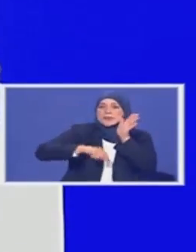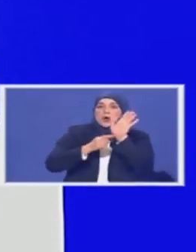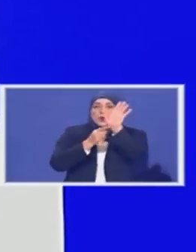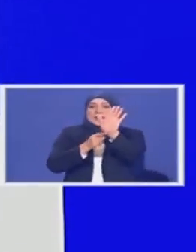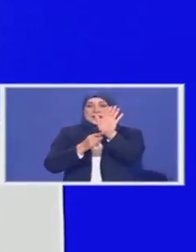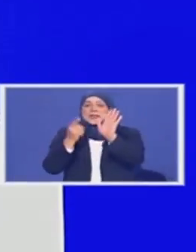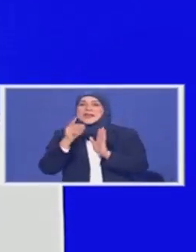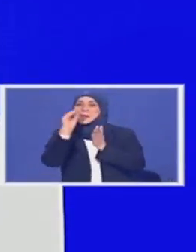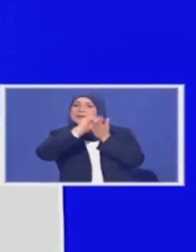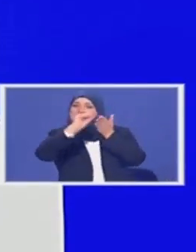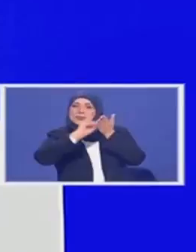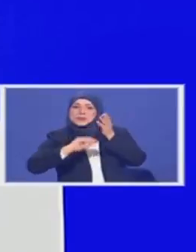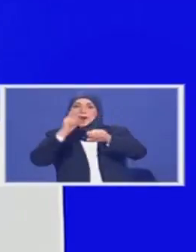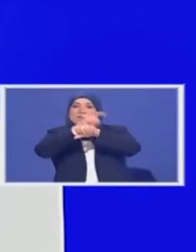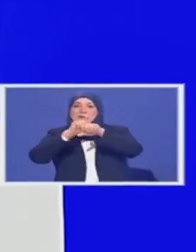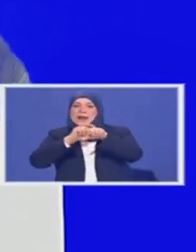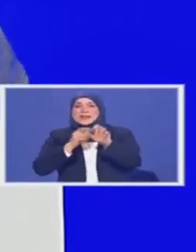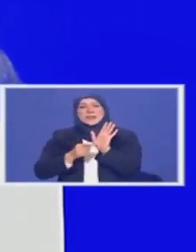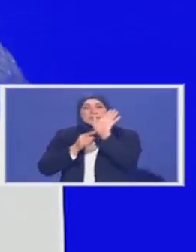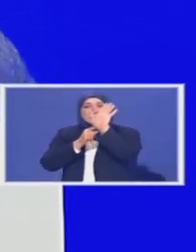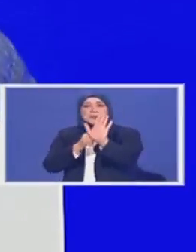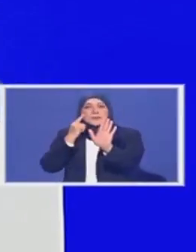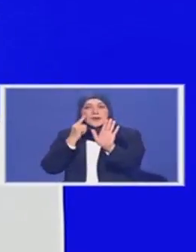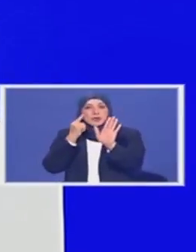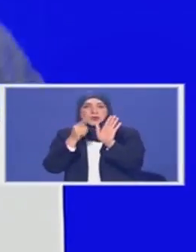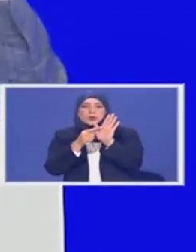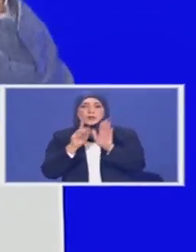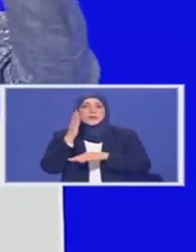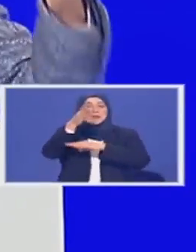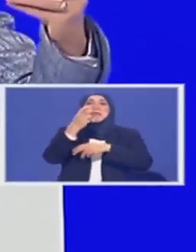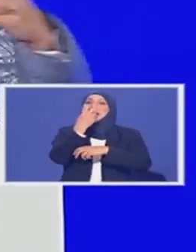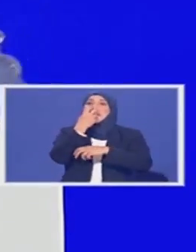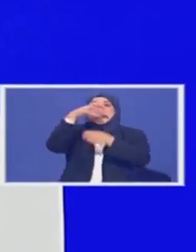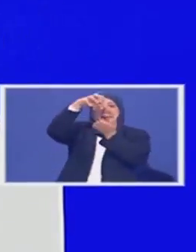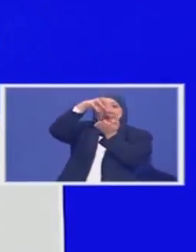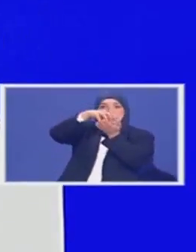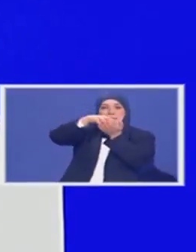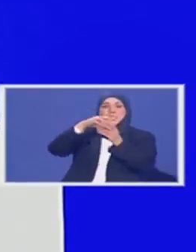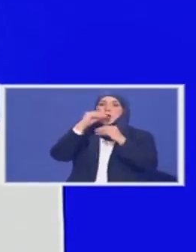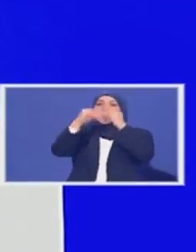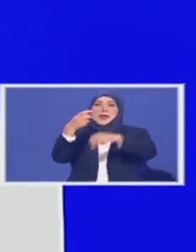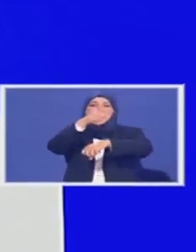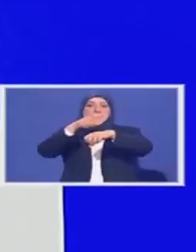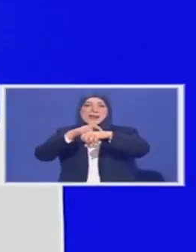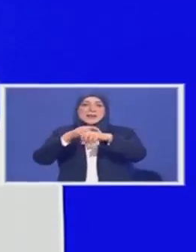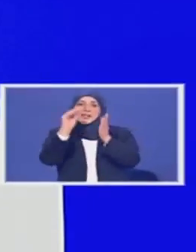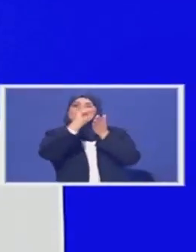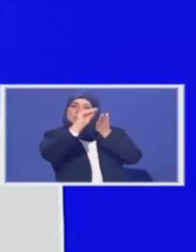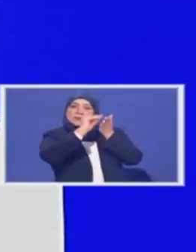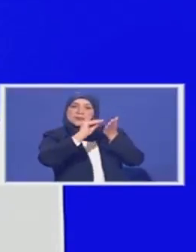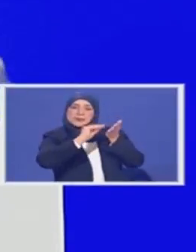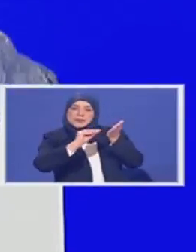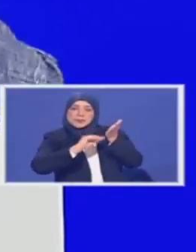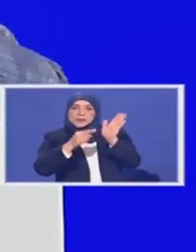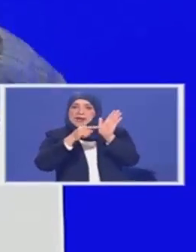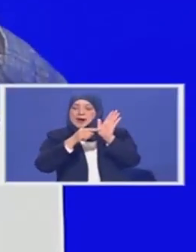تصريحية. الحرفي يمشي يما للمركز الأمن أو البلدية ويعمر ثم استمارة يلقاها